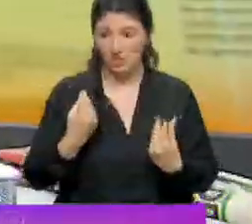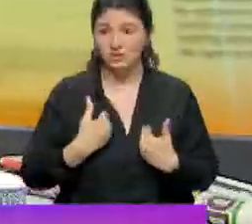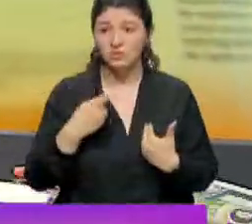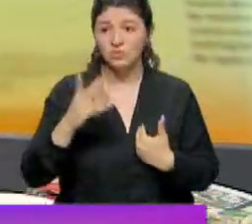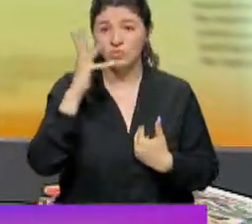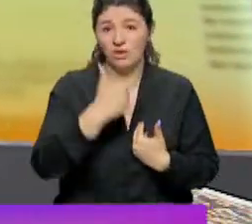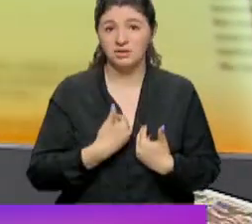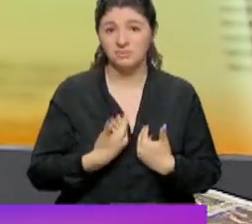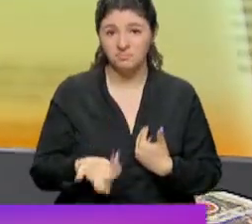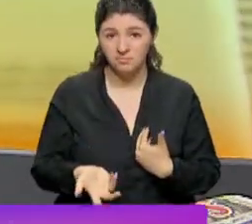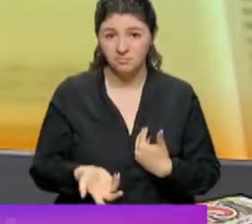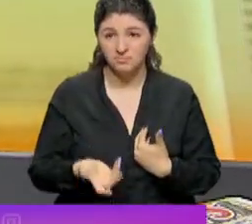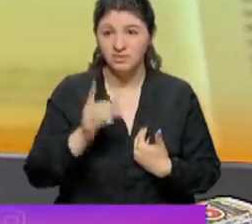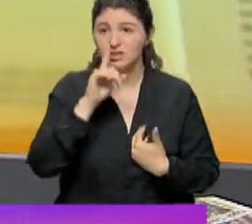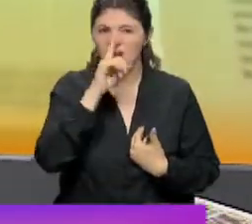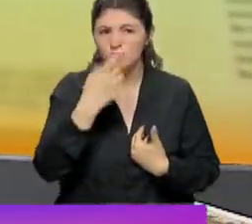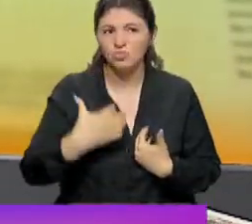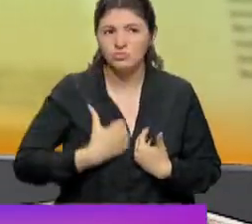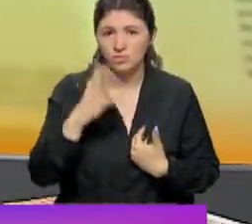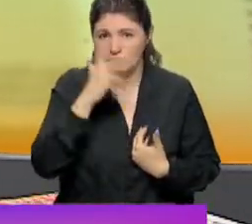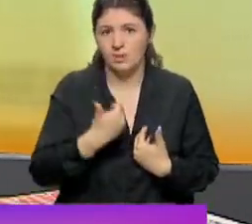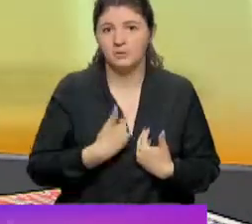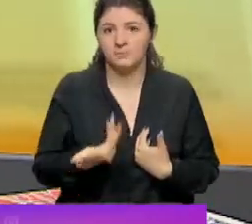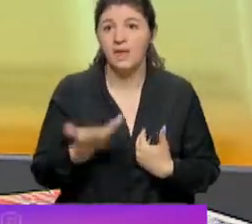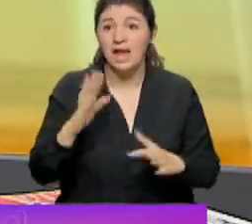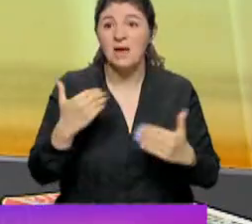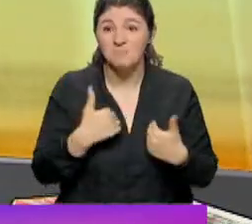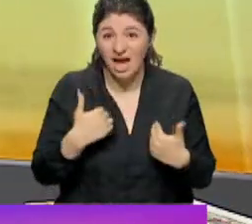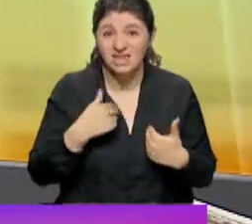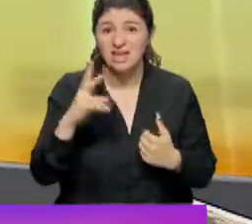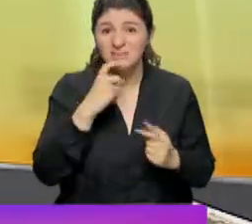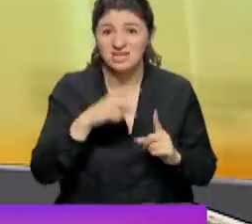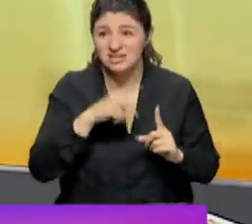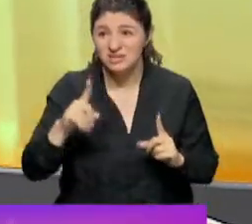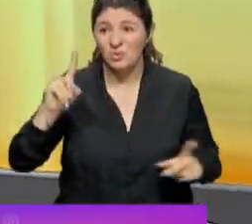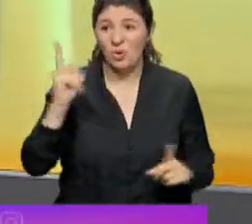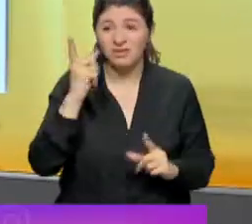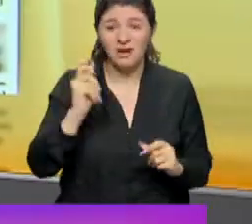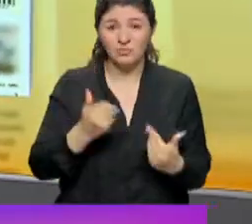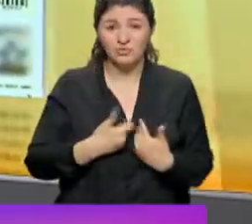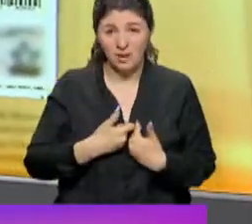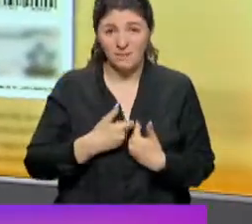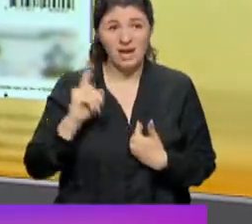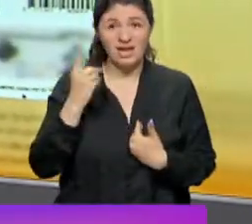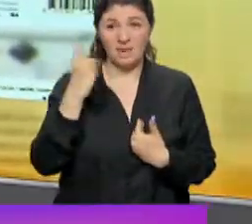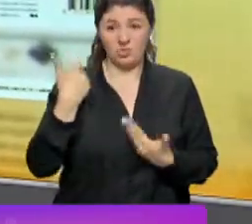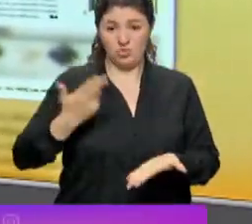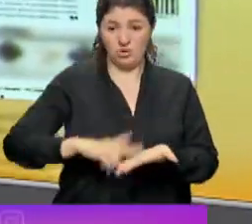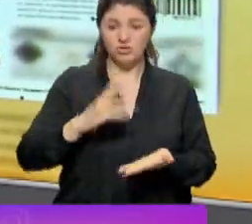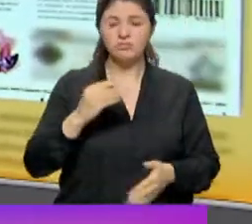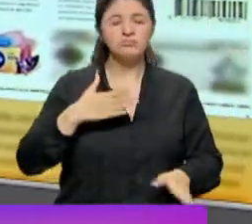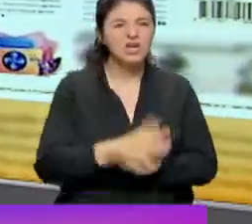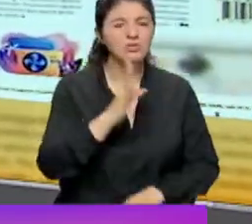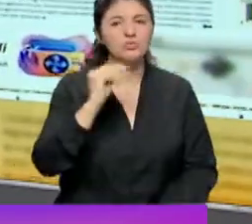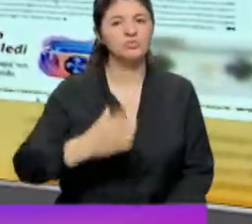birisi olsaydı utanırdım Face Üzülmez bu tanırım hemen ülke 20 yıldır yöneten iktidarın birisi